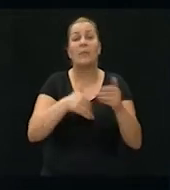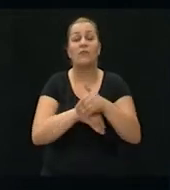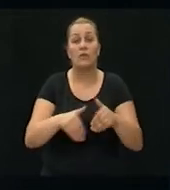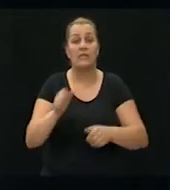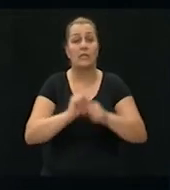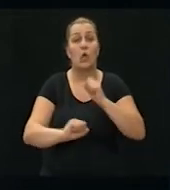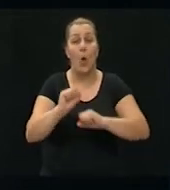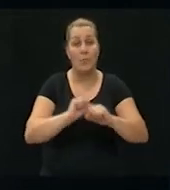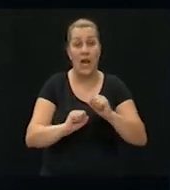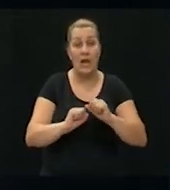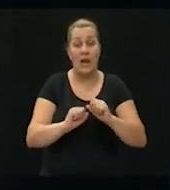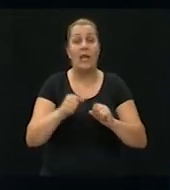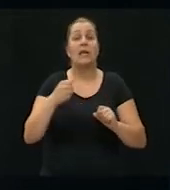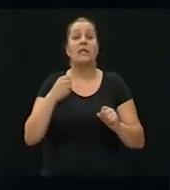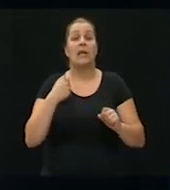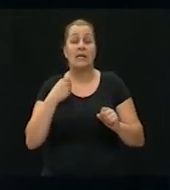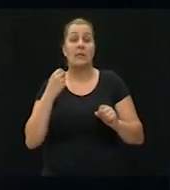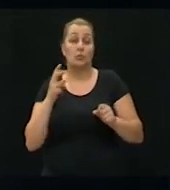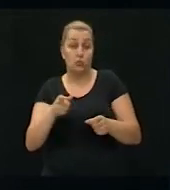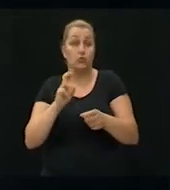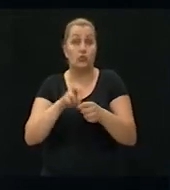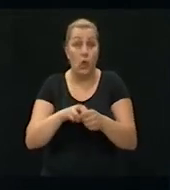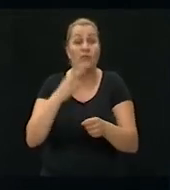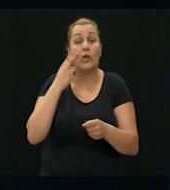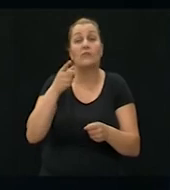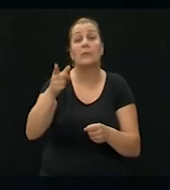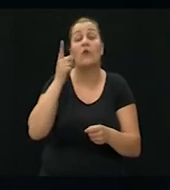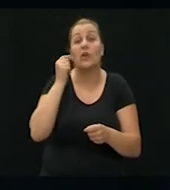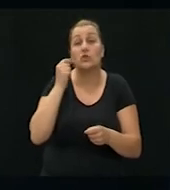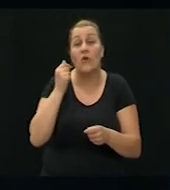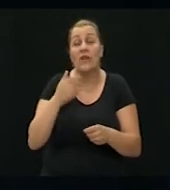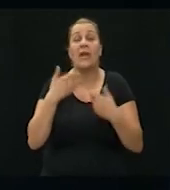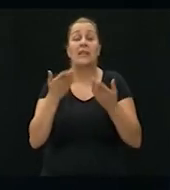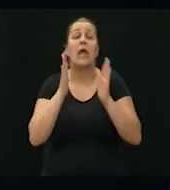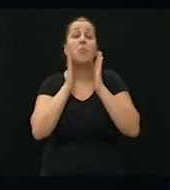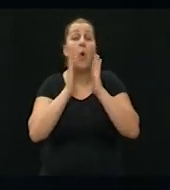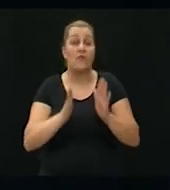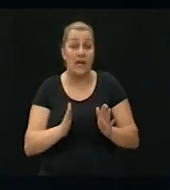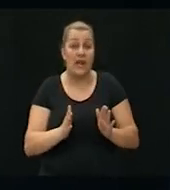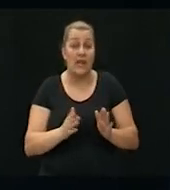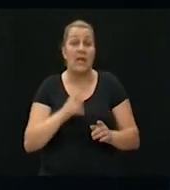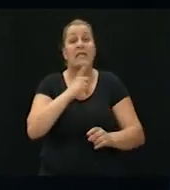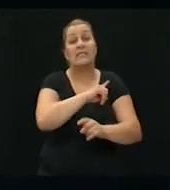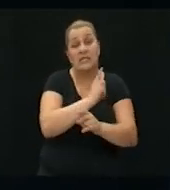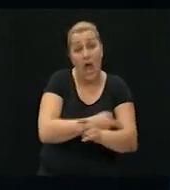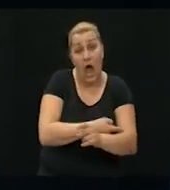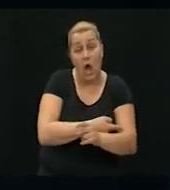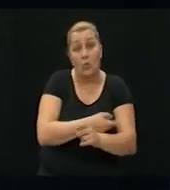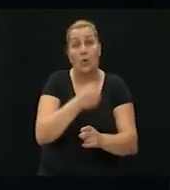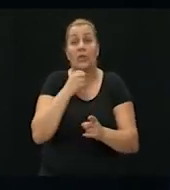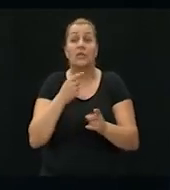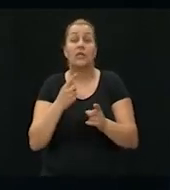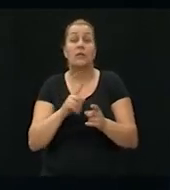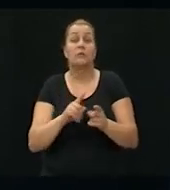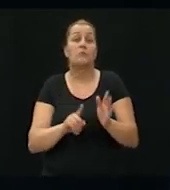prvoj crti obrane i bio sam sudjelovao i vidio sam da je to čovjek koji daje i povjerenje i daje ti snagu i motiv za